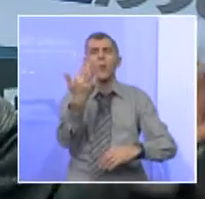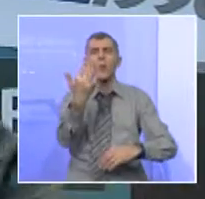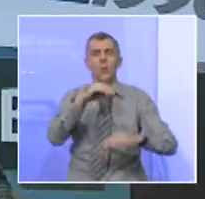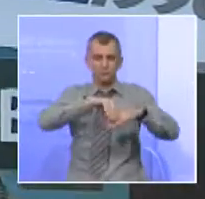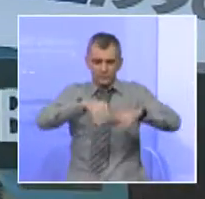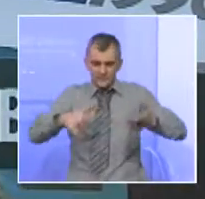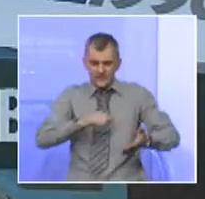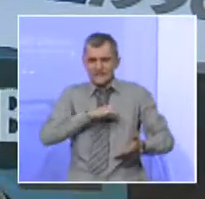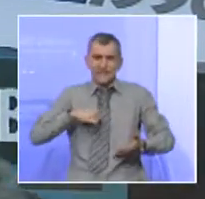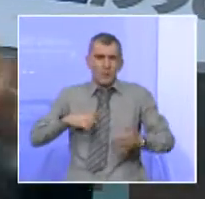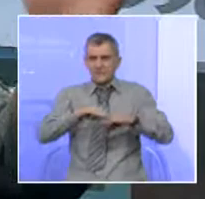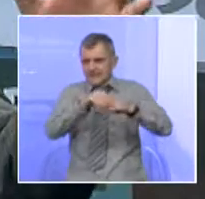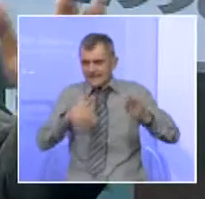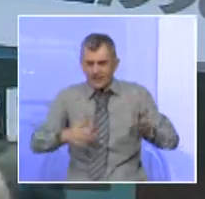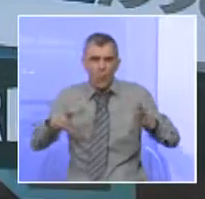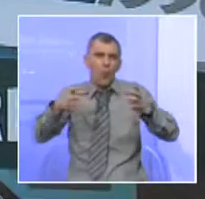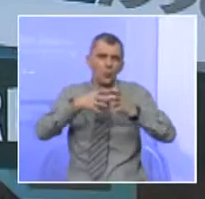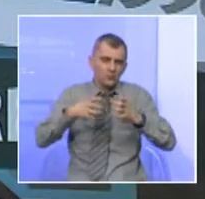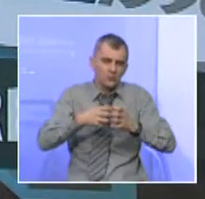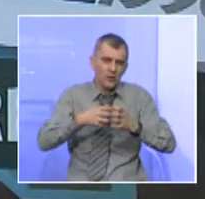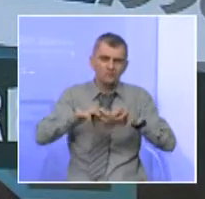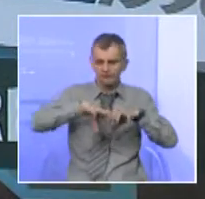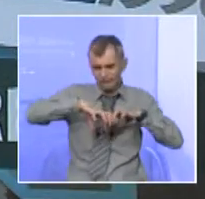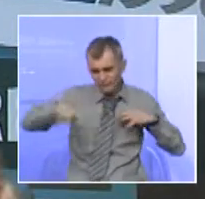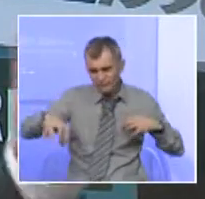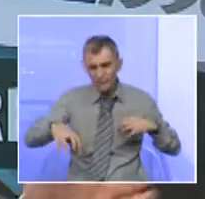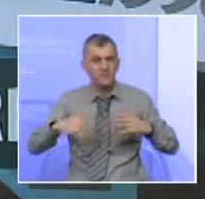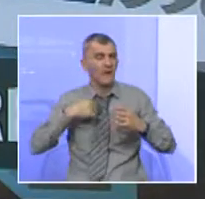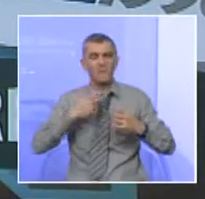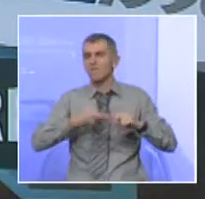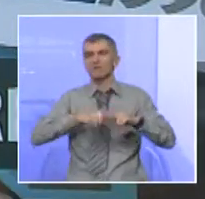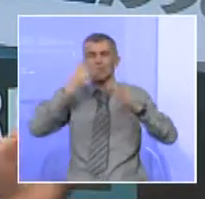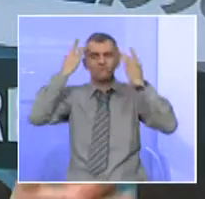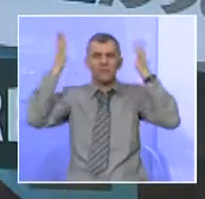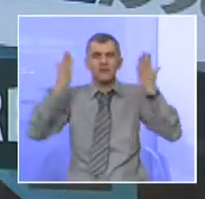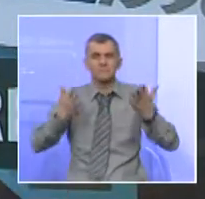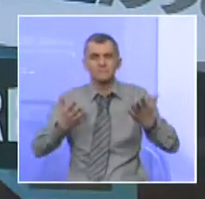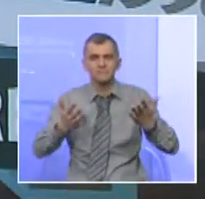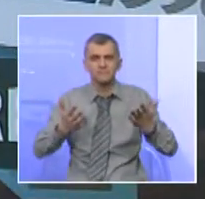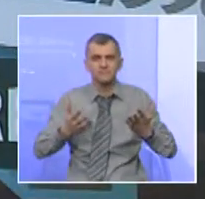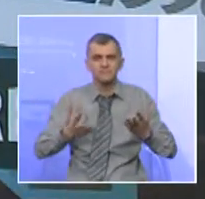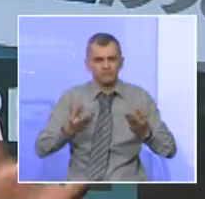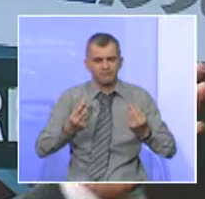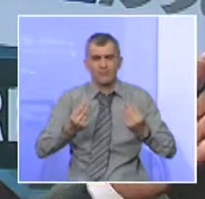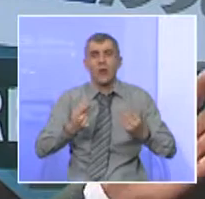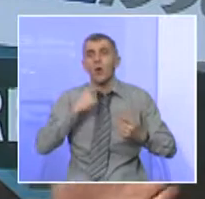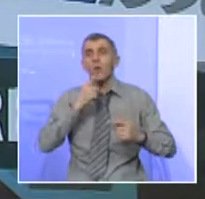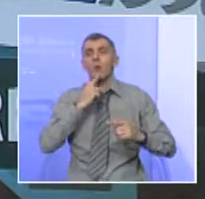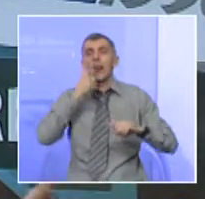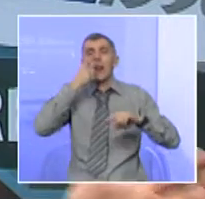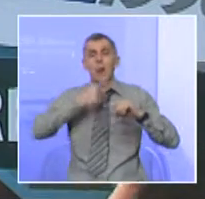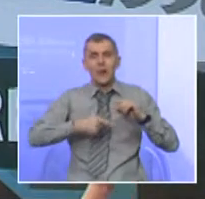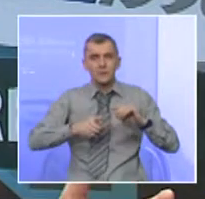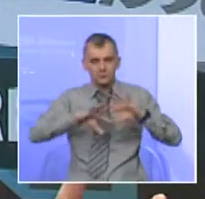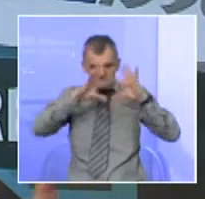nezavisnih, samostalnih, udruženih, razdruženih, da više ne znate. To je galimatijas koji na kraju u zbiru